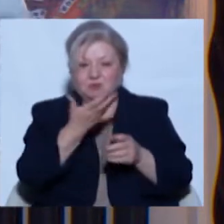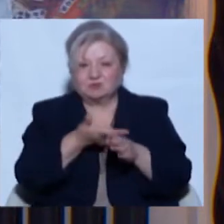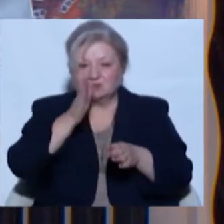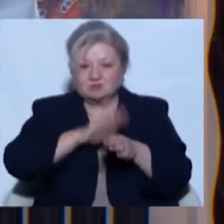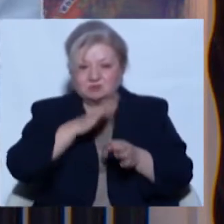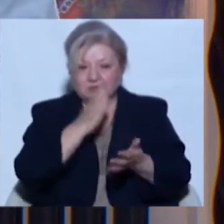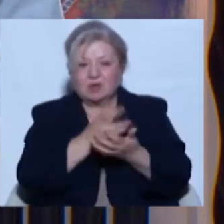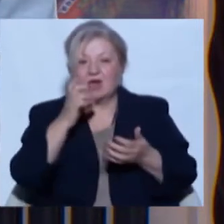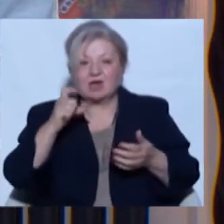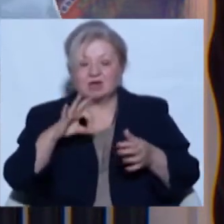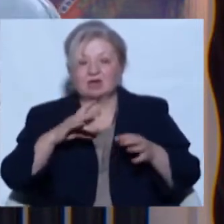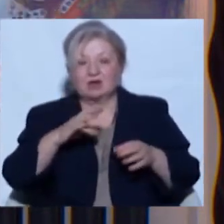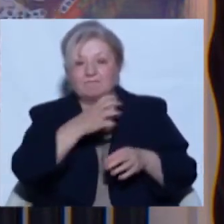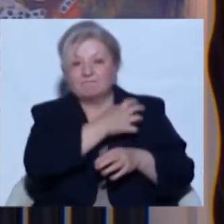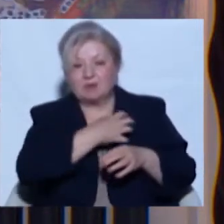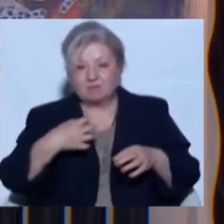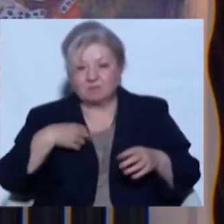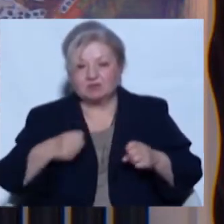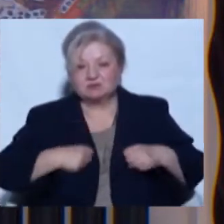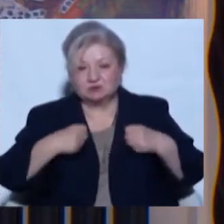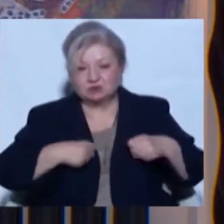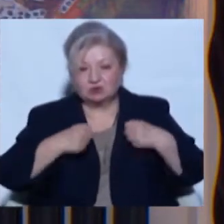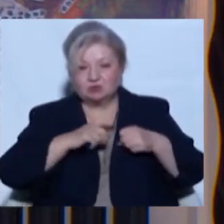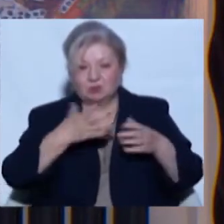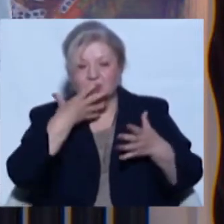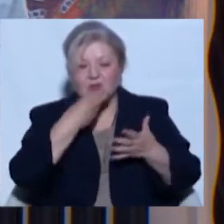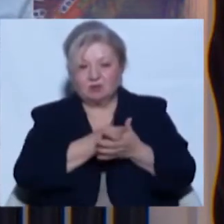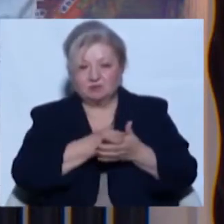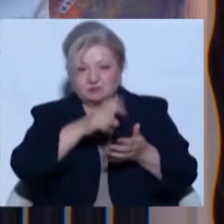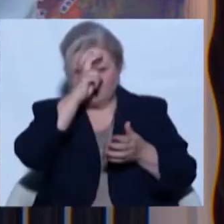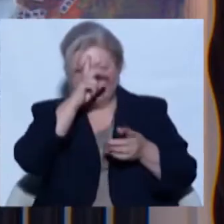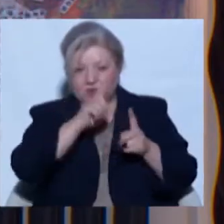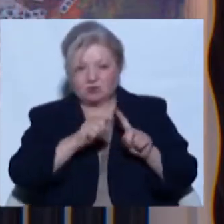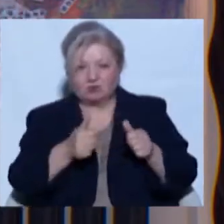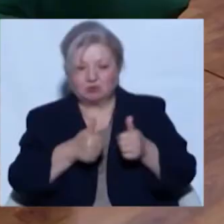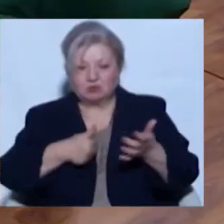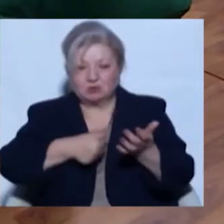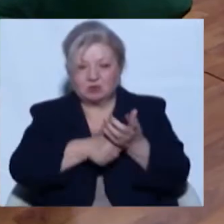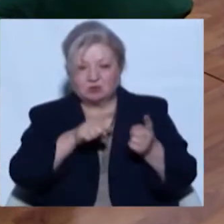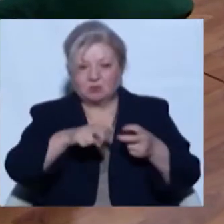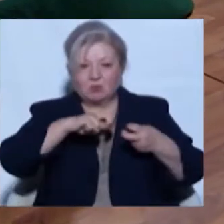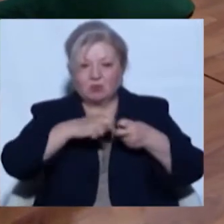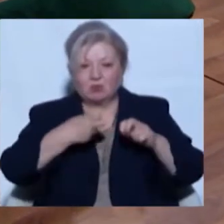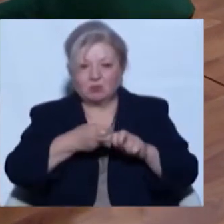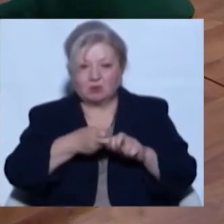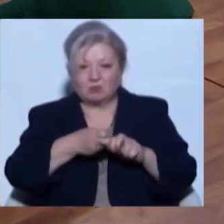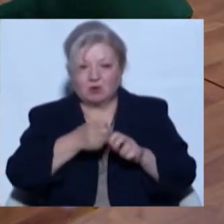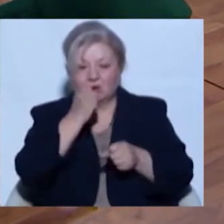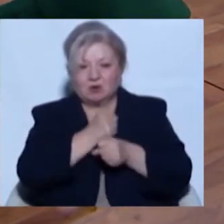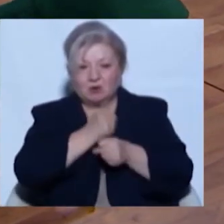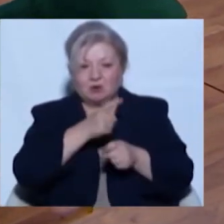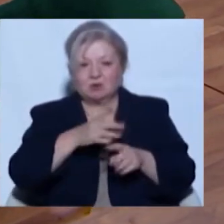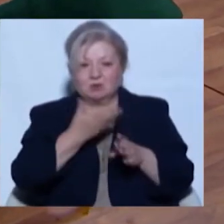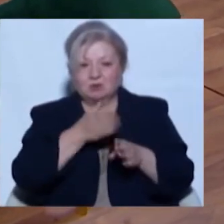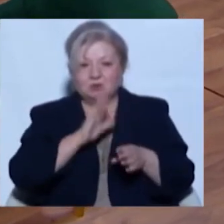როგორმე თავი გაინთავისუფლოს და ქვეყანას რამენაირად უშველოს ამ პრობლემის მოგვარებაში. მძიმეა თქო და აქ აუცილებლად